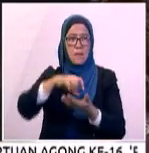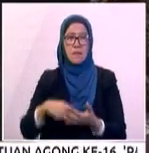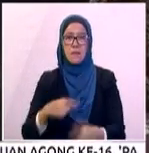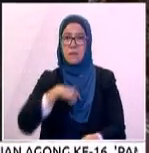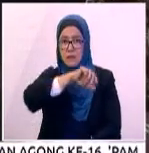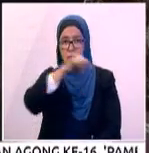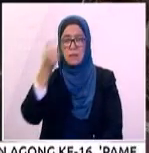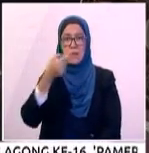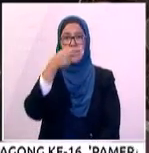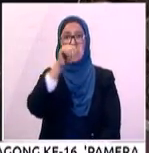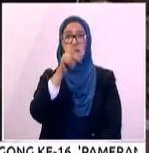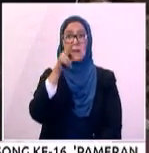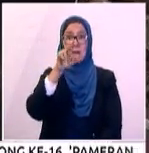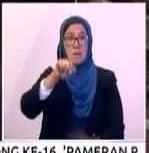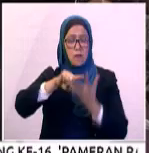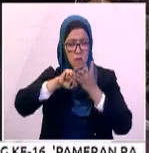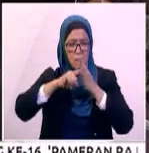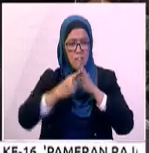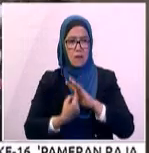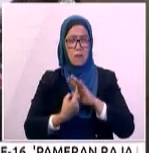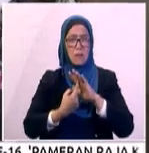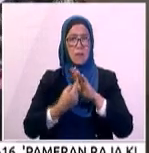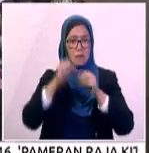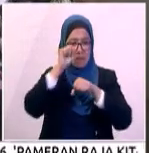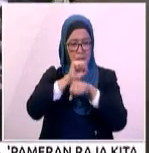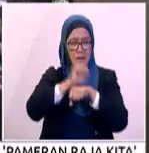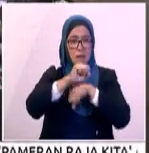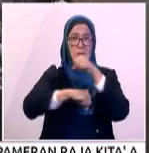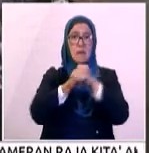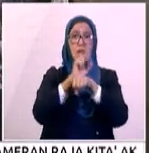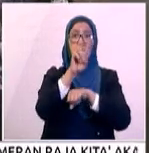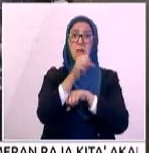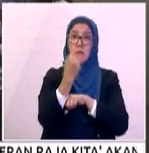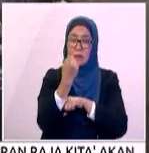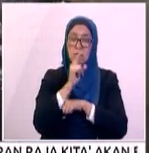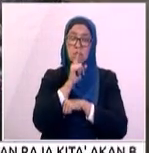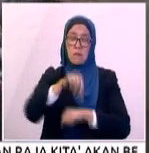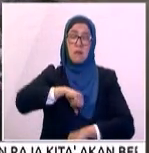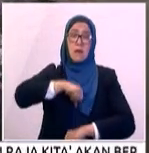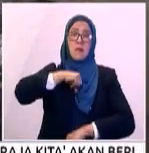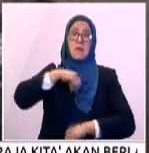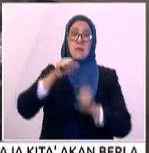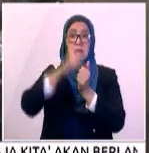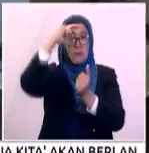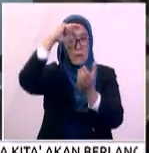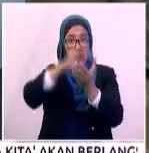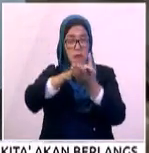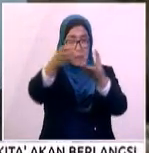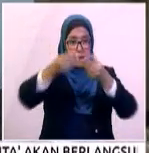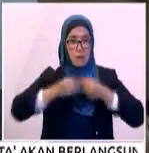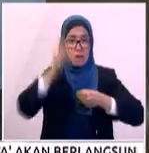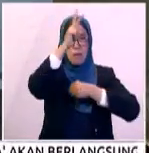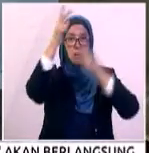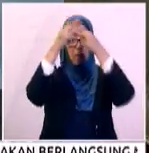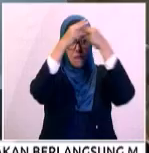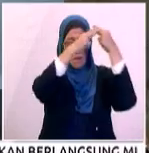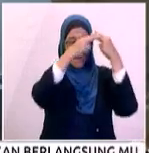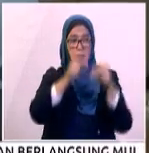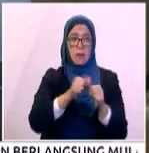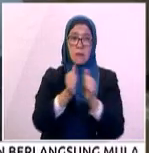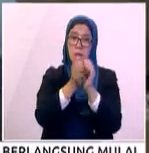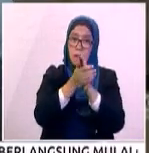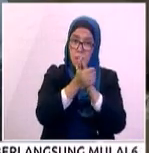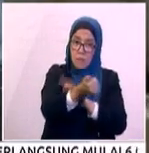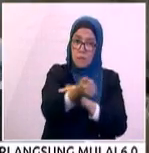juga mula bekerja di Tanah Suci sejak 2011 berbangga dengan kepercayaan yang diberi kerajaan Arab Saudi kepada kepakaran